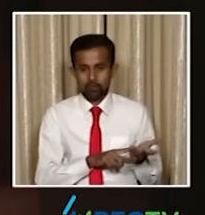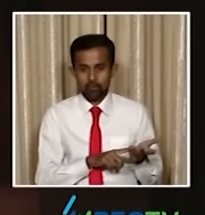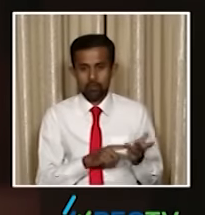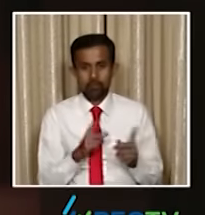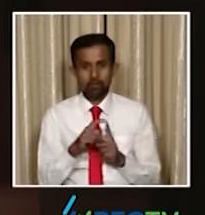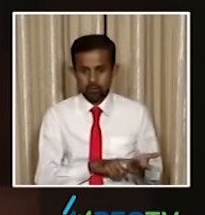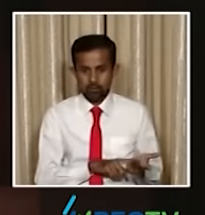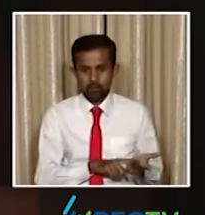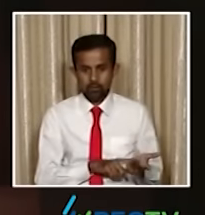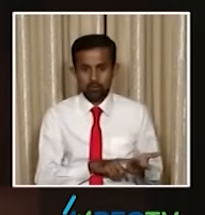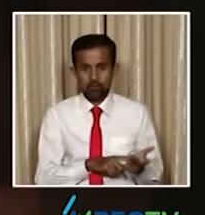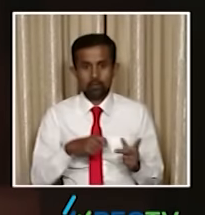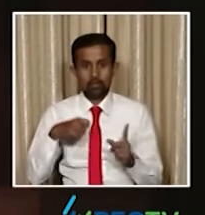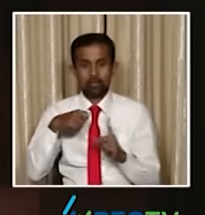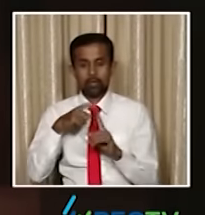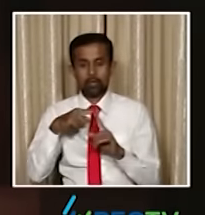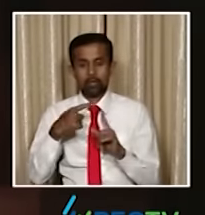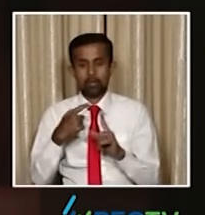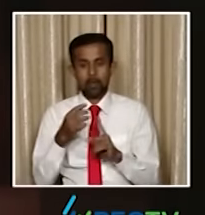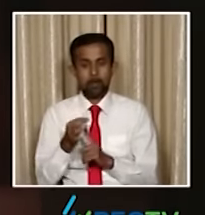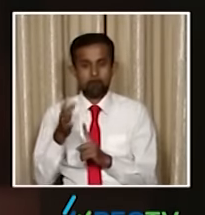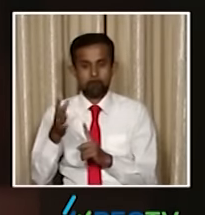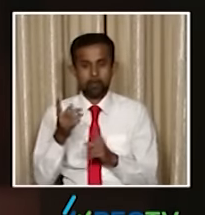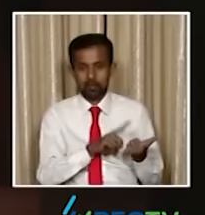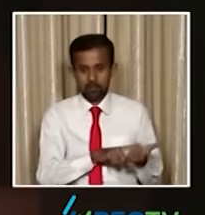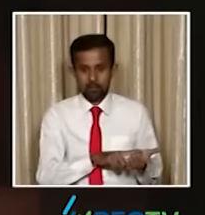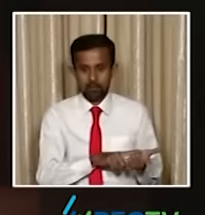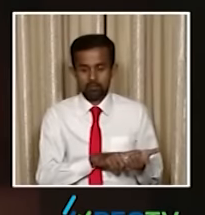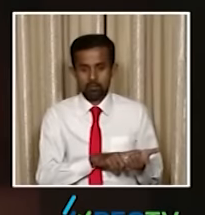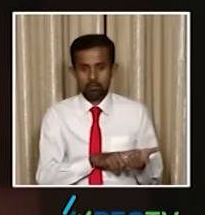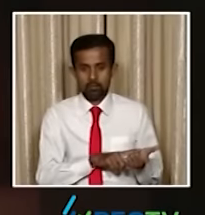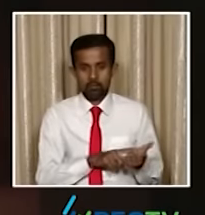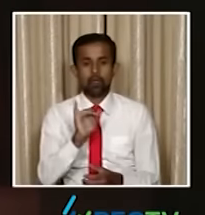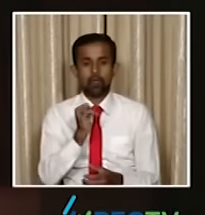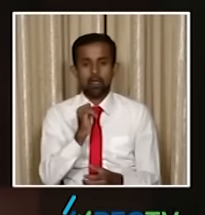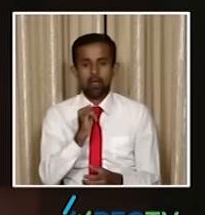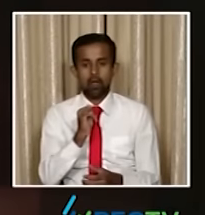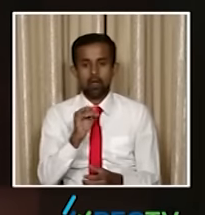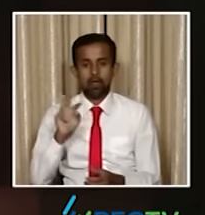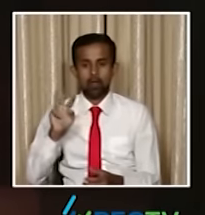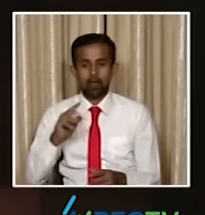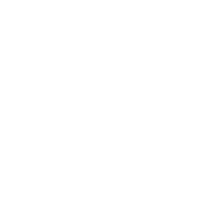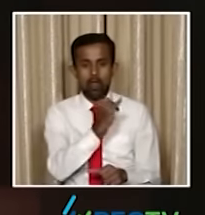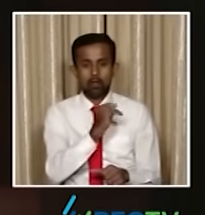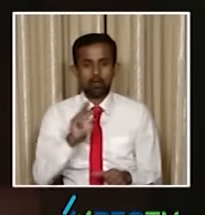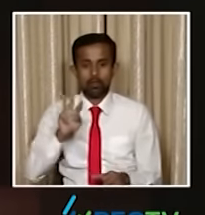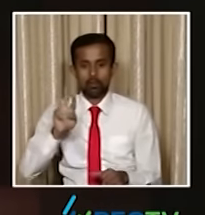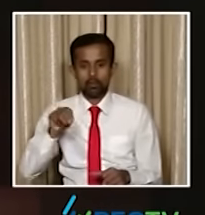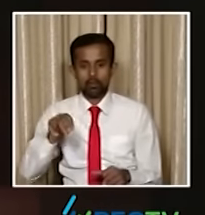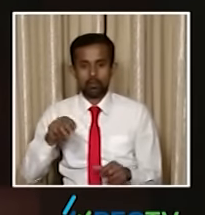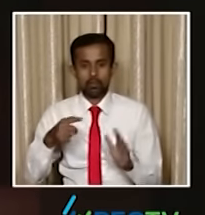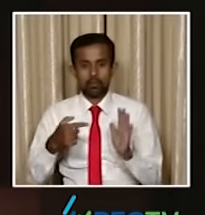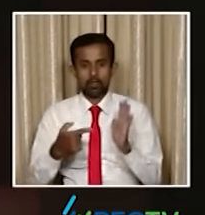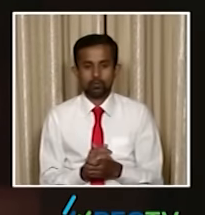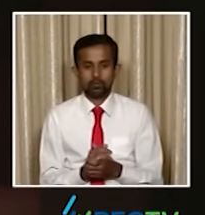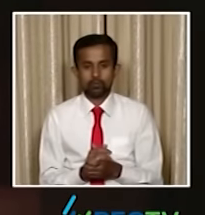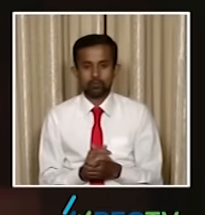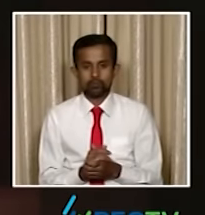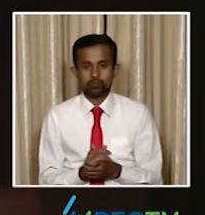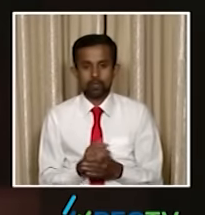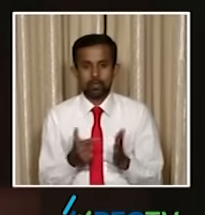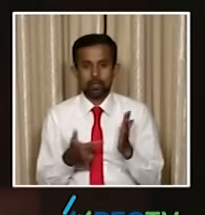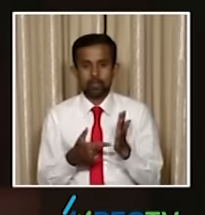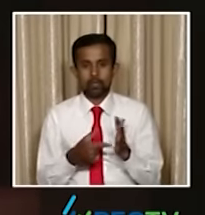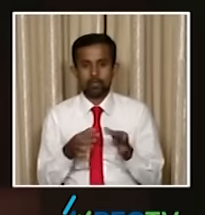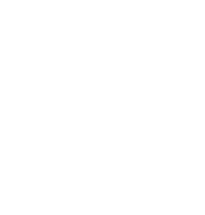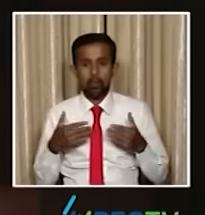දමුල්ල ක්‍රීඩාංගණය, කෙත්තාරාම ආර් ප්‍රේමදාස ක්‍රීඩාංගණය, ඒකට ඇනුම් කරලා තිබෙනවා අඩි 60යි 30 LED ස්ක්‍රීන්ස් තුනක්. ටෙන්ඩර් එක